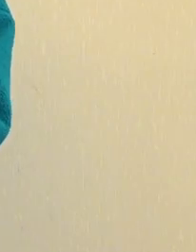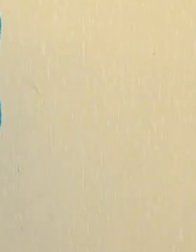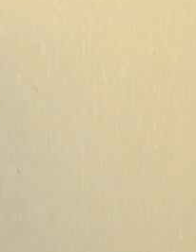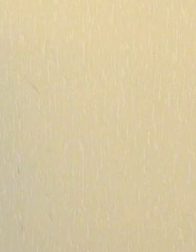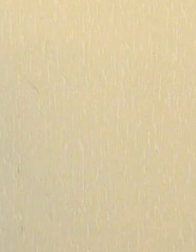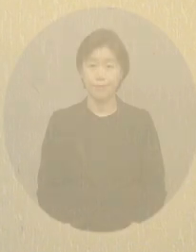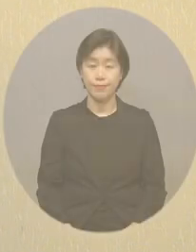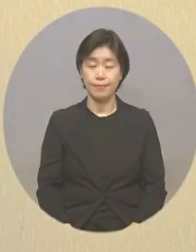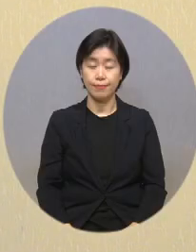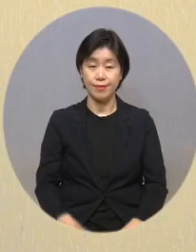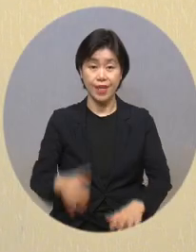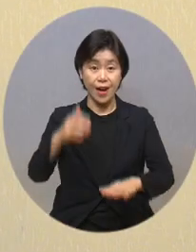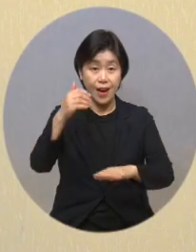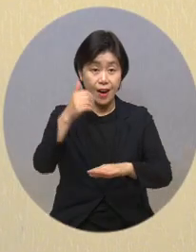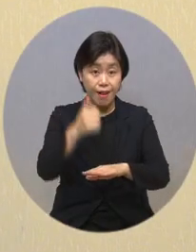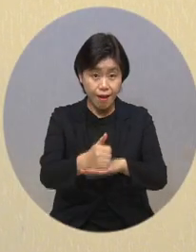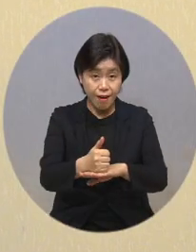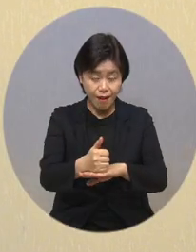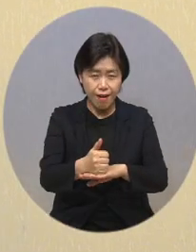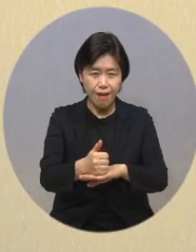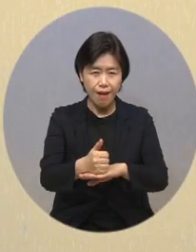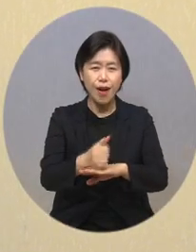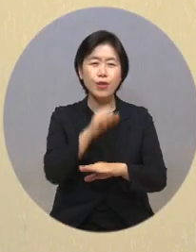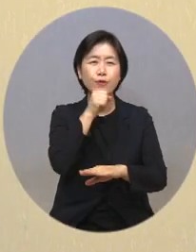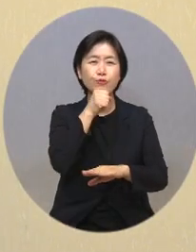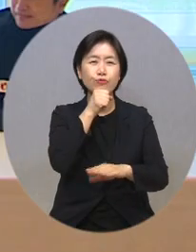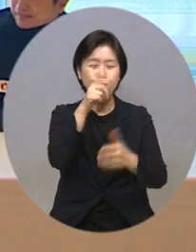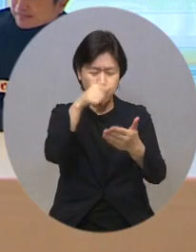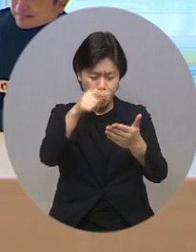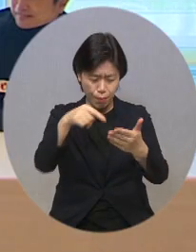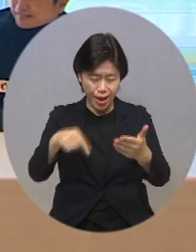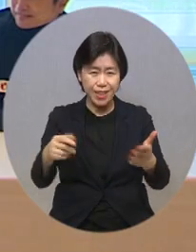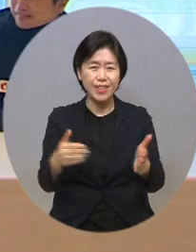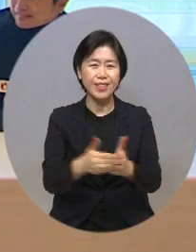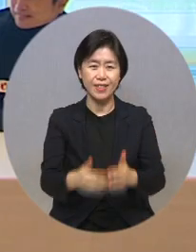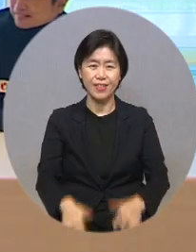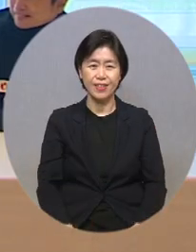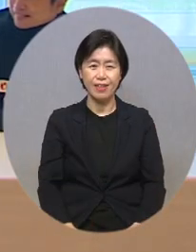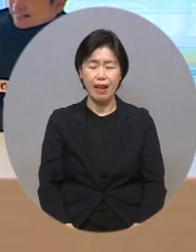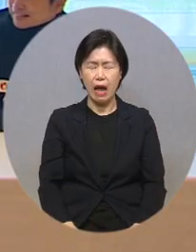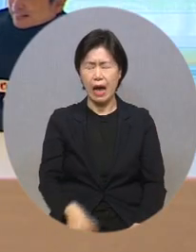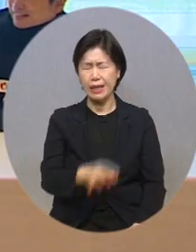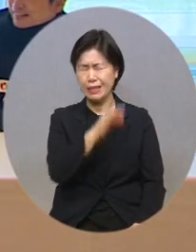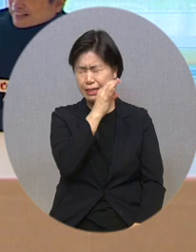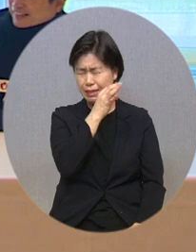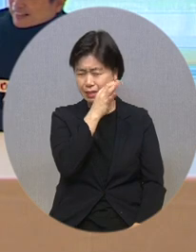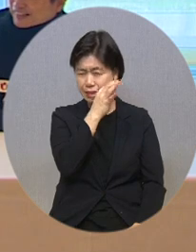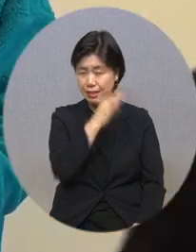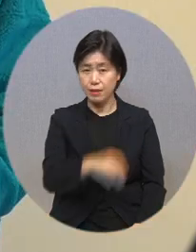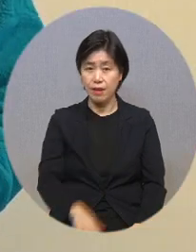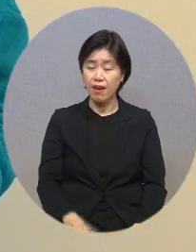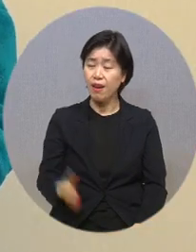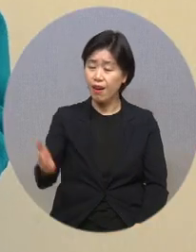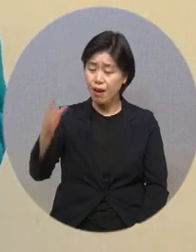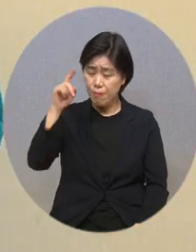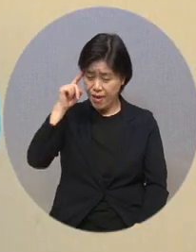네, 드디어 정답 나왔습니다. 벌써? 야, 하연아 씨 내기지. 야,